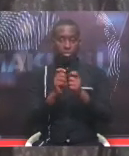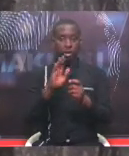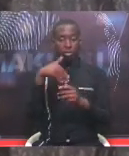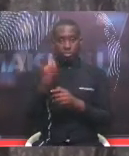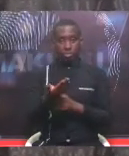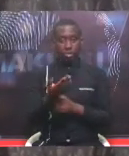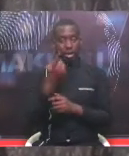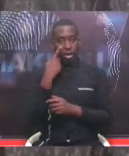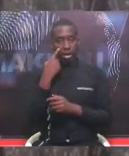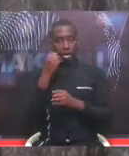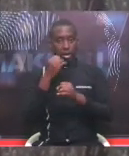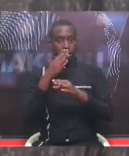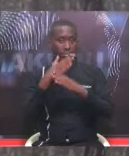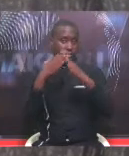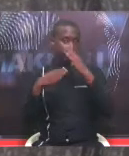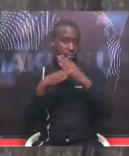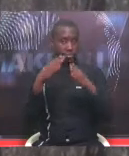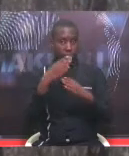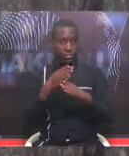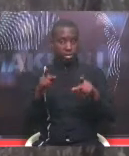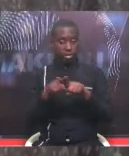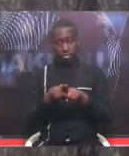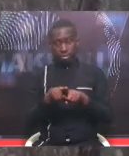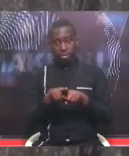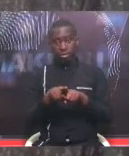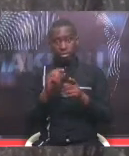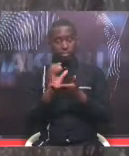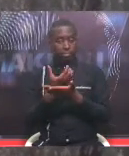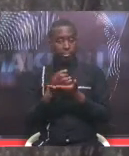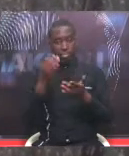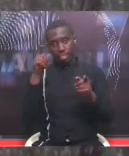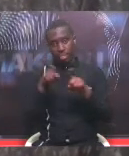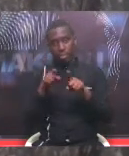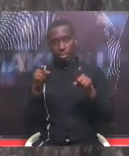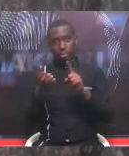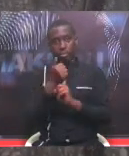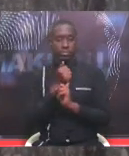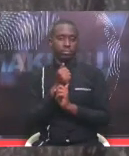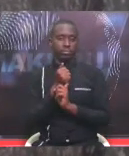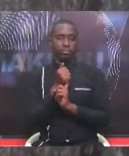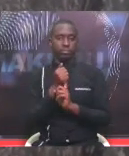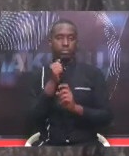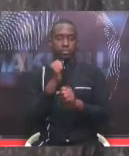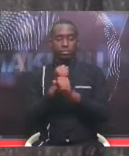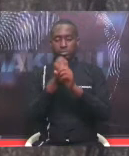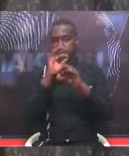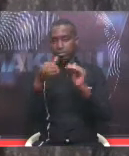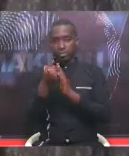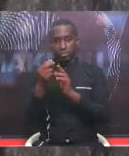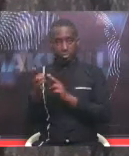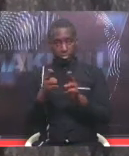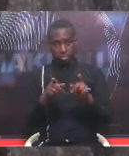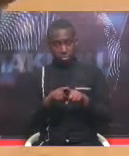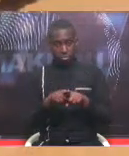imihanda niba yarubatswe niba utubari bagashaka ahandi bakorera bakareka gukorera mu muhanda